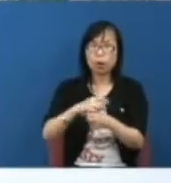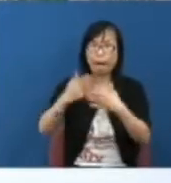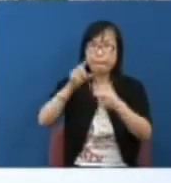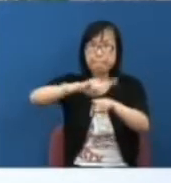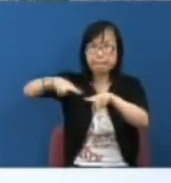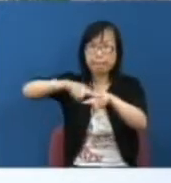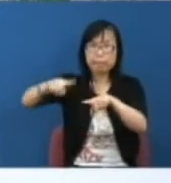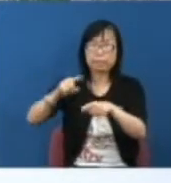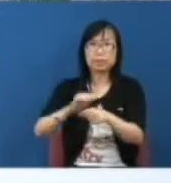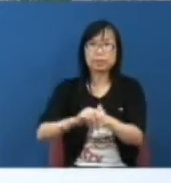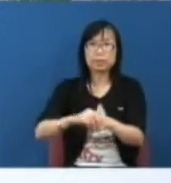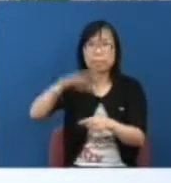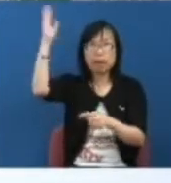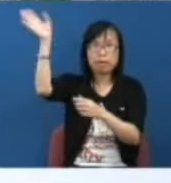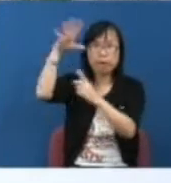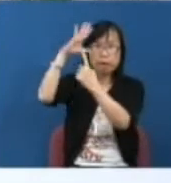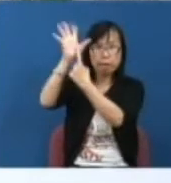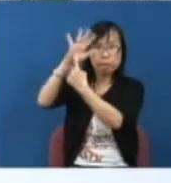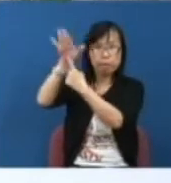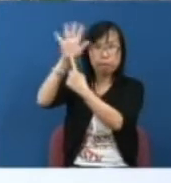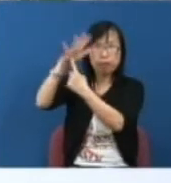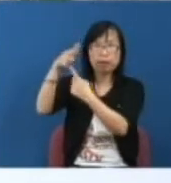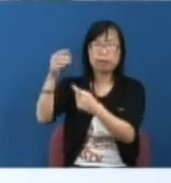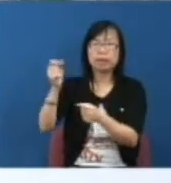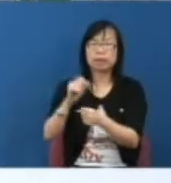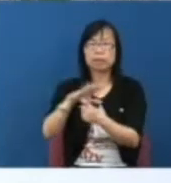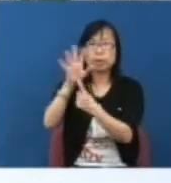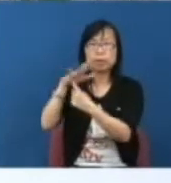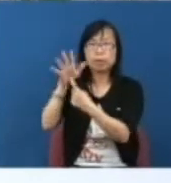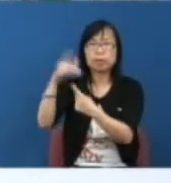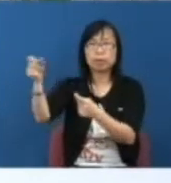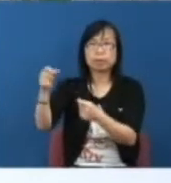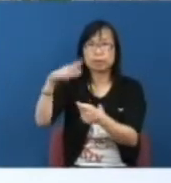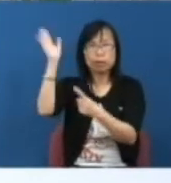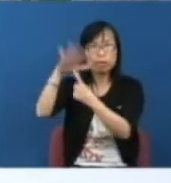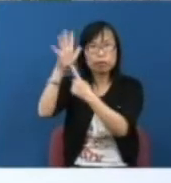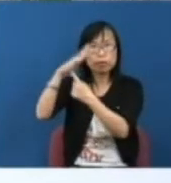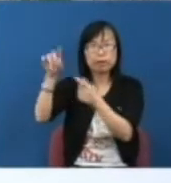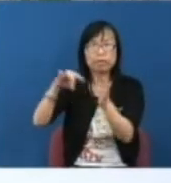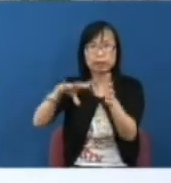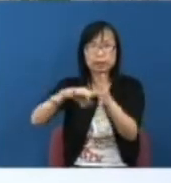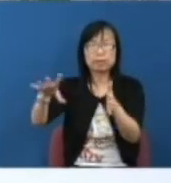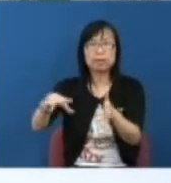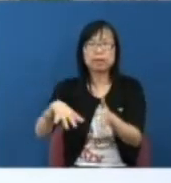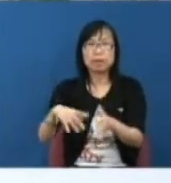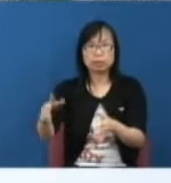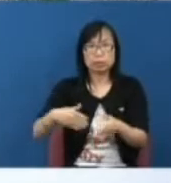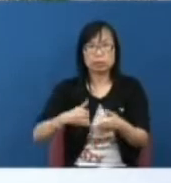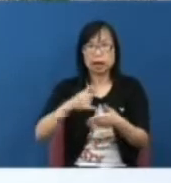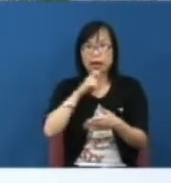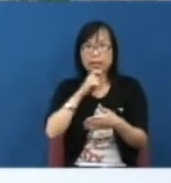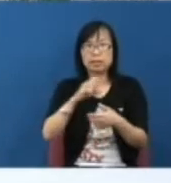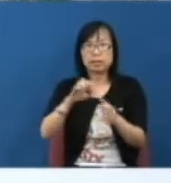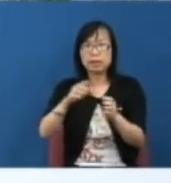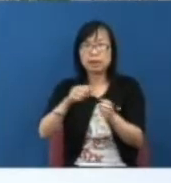些風力發電，小型的風力發電其實是可以應用。很多人以為風力發電機是要去到一個島旁